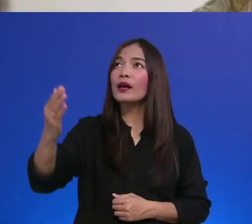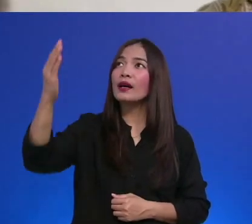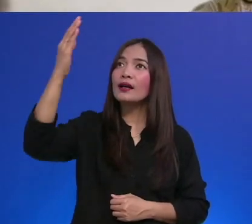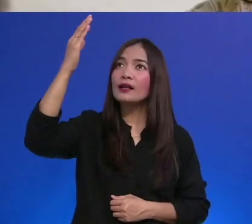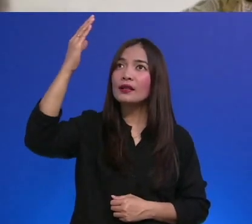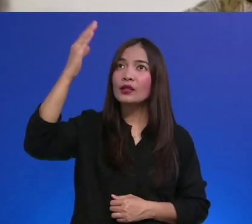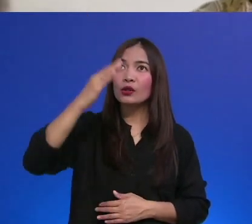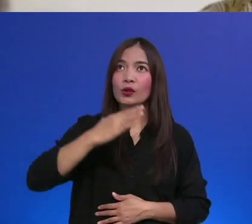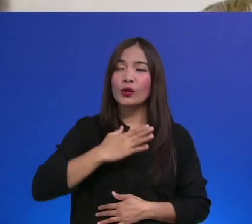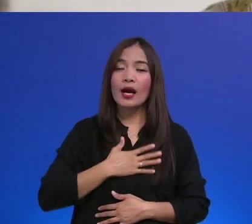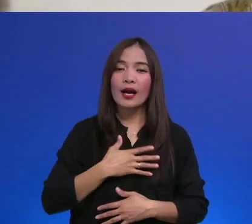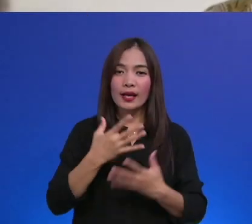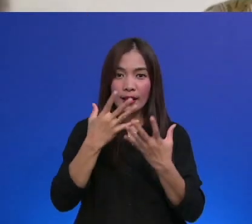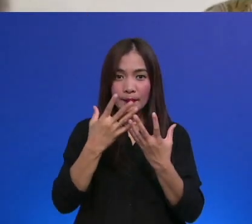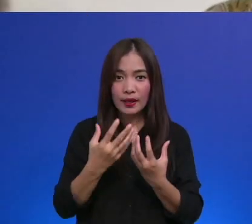kuharapkan